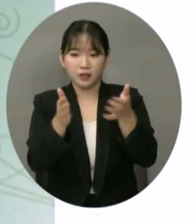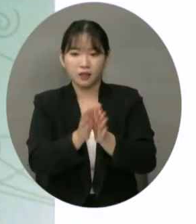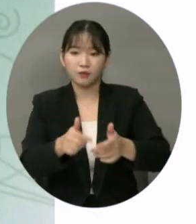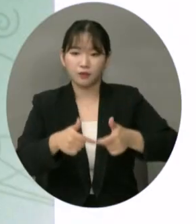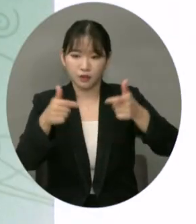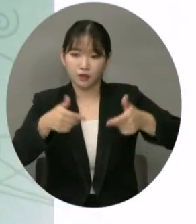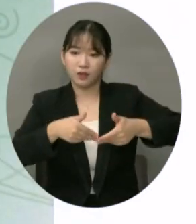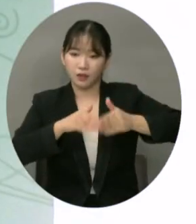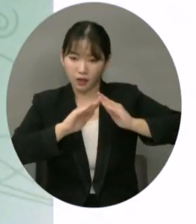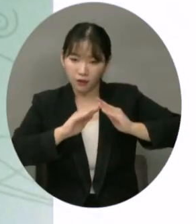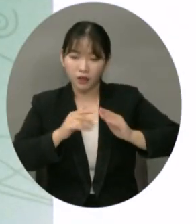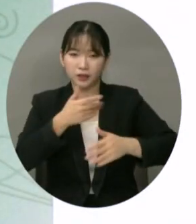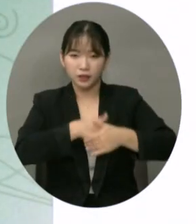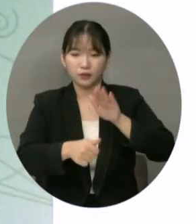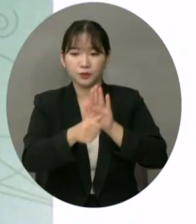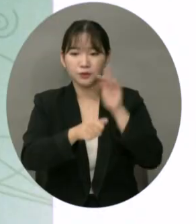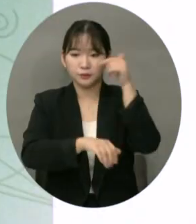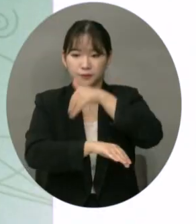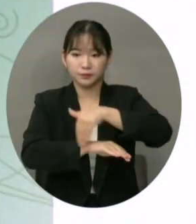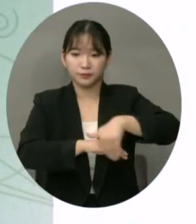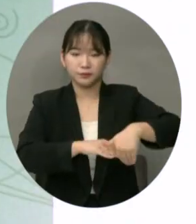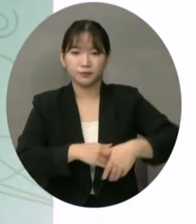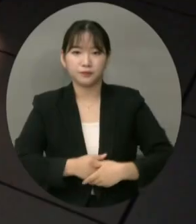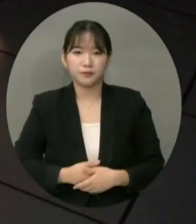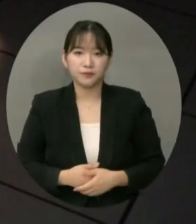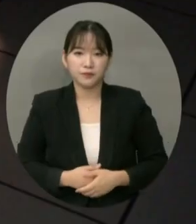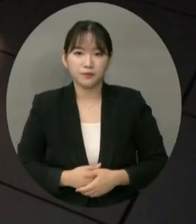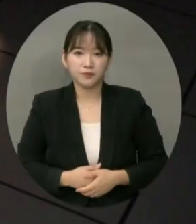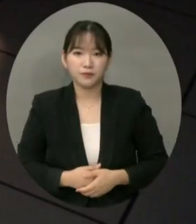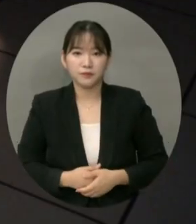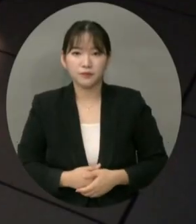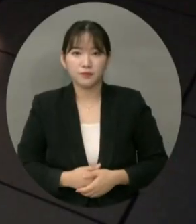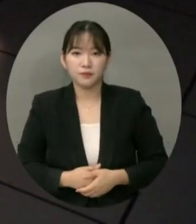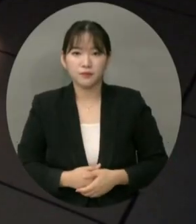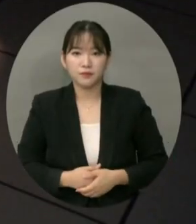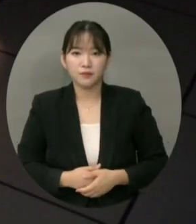조직해 적극 대응에 나설 방침이라고 밝혔습니다